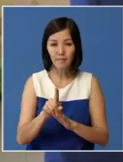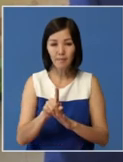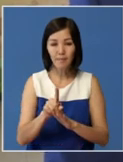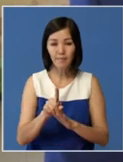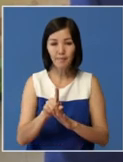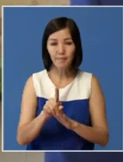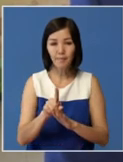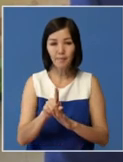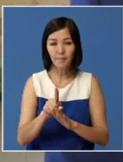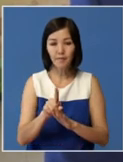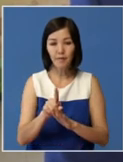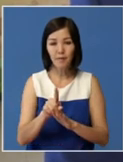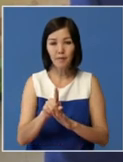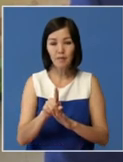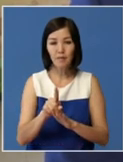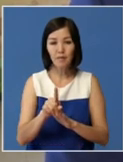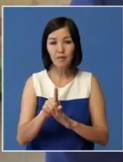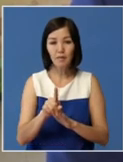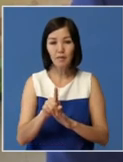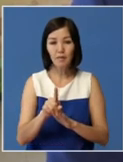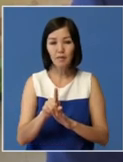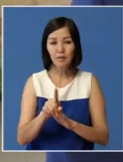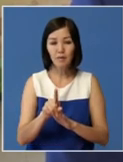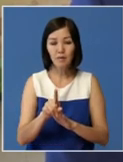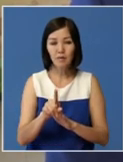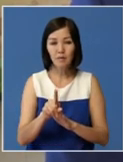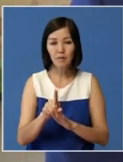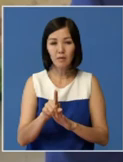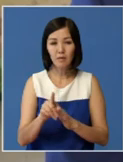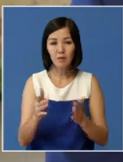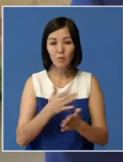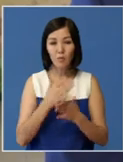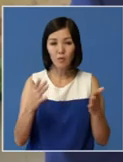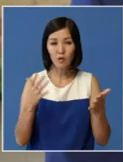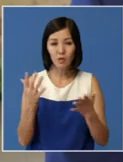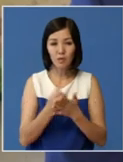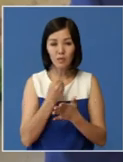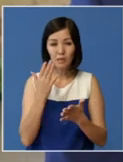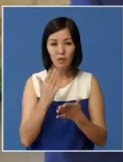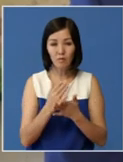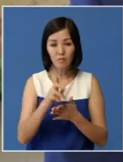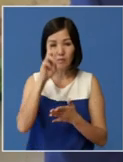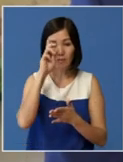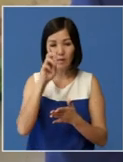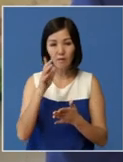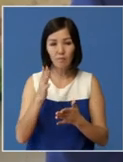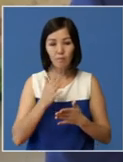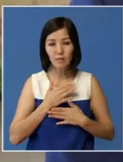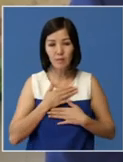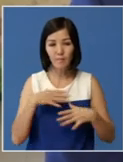ғана ел болып, жаңағы егеменді ел болып, осындай үлкен жетістерге жетіп атырық. Мемлекетіміз сонымен қатар бізді